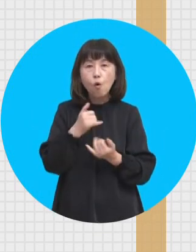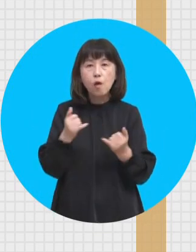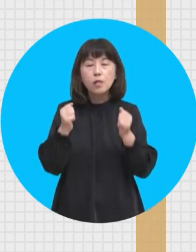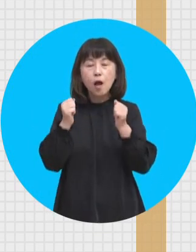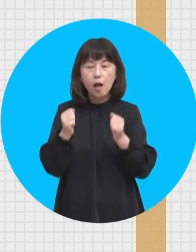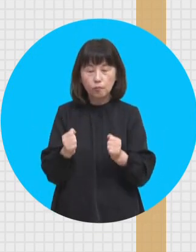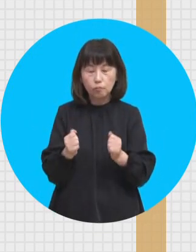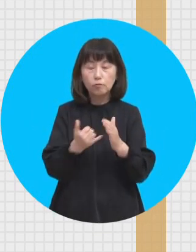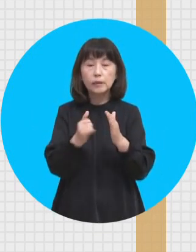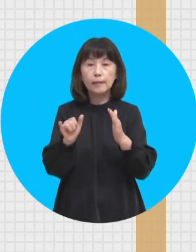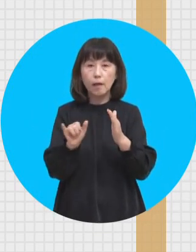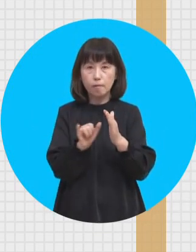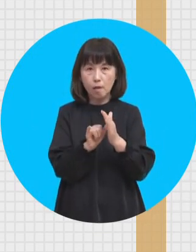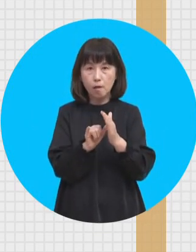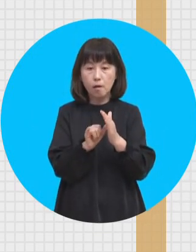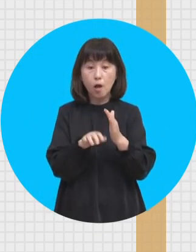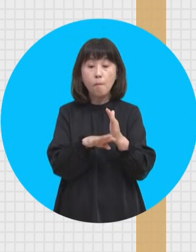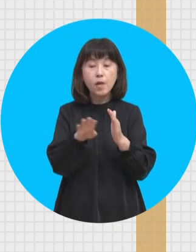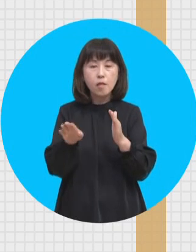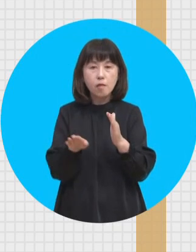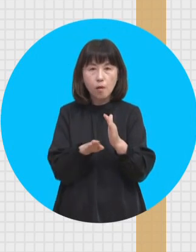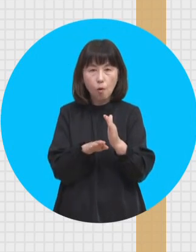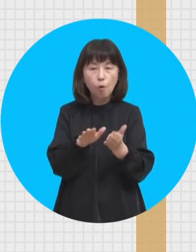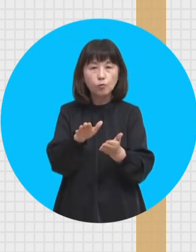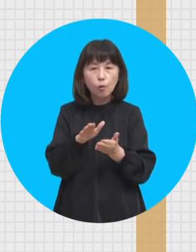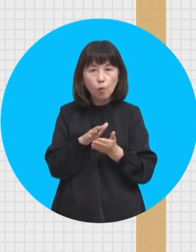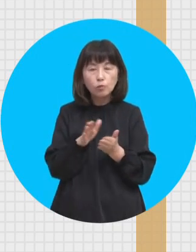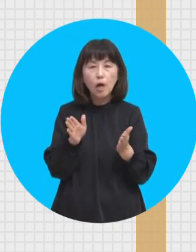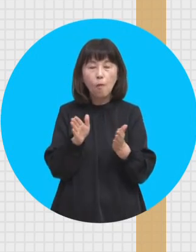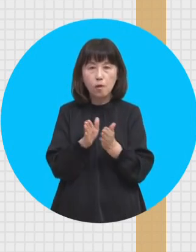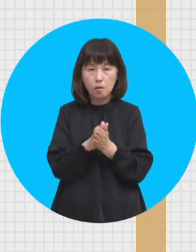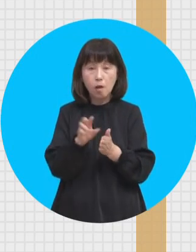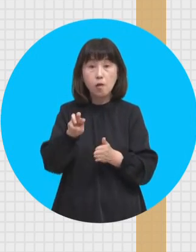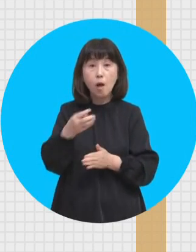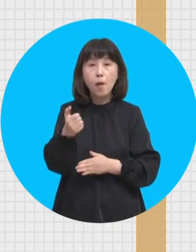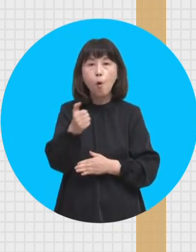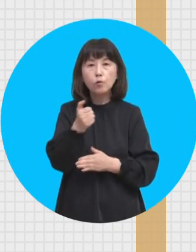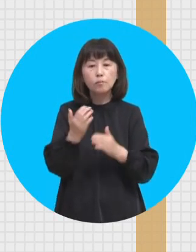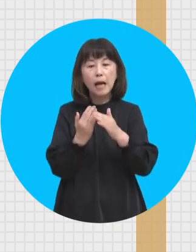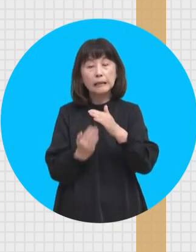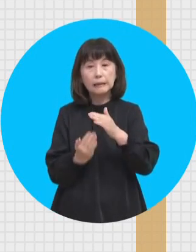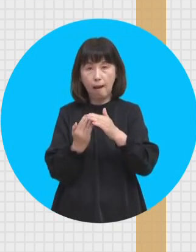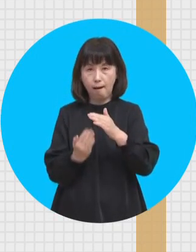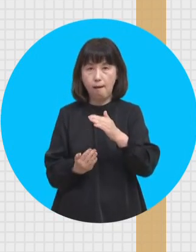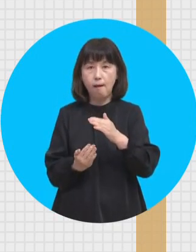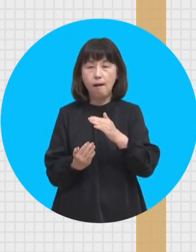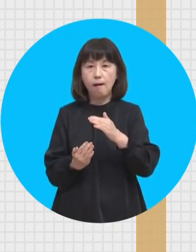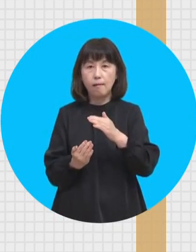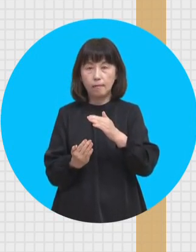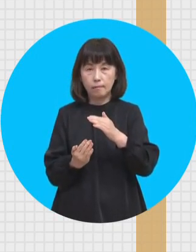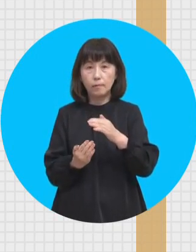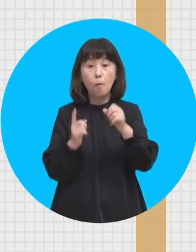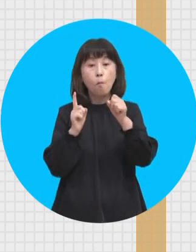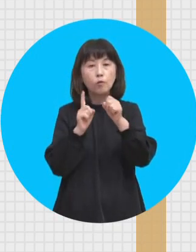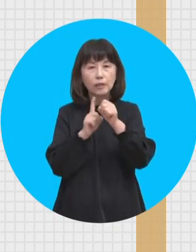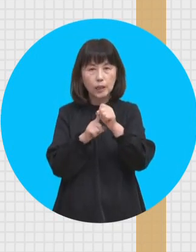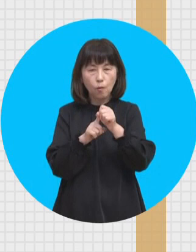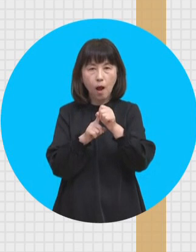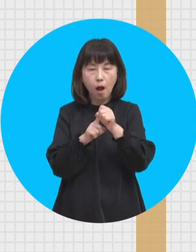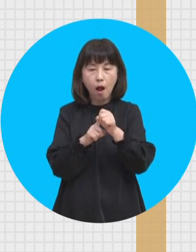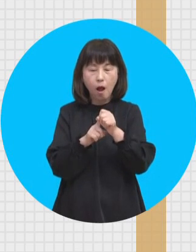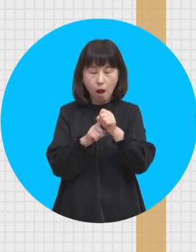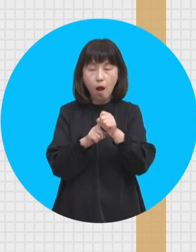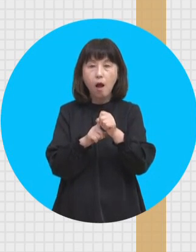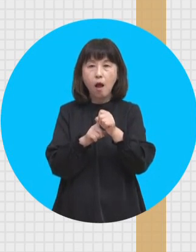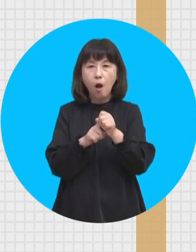帯で世帯の所得合計が350万円未満であることが条件です。対象工事は高齢